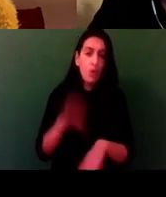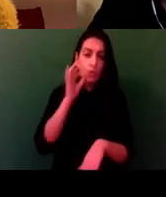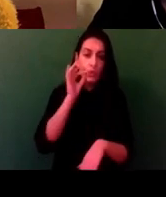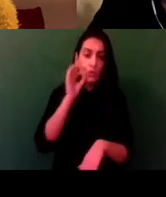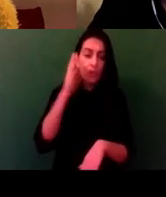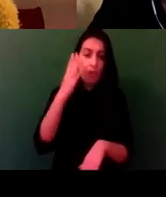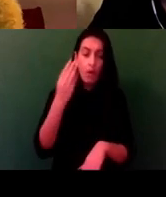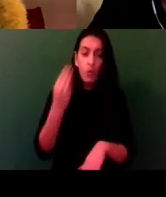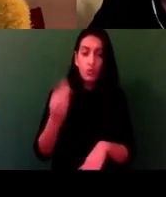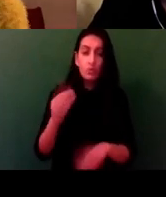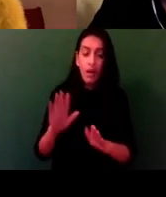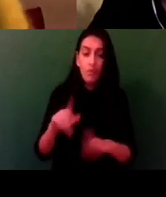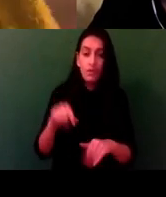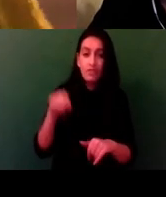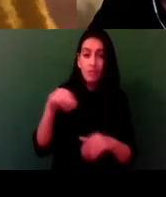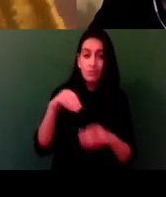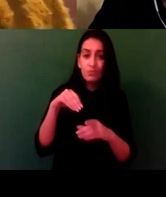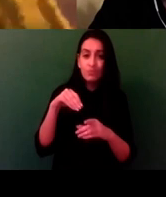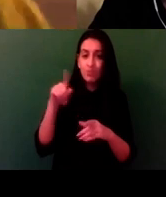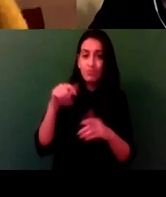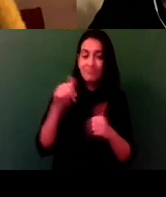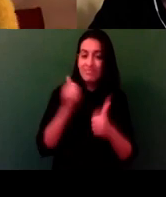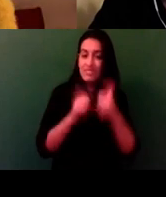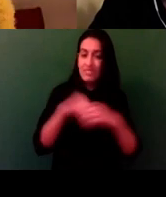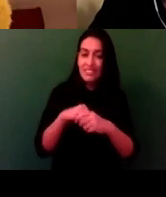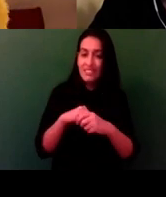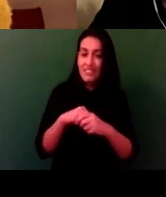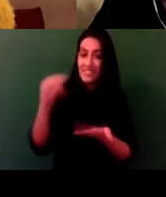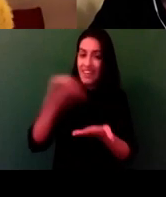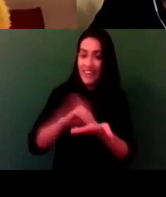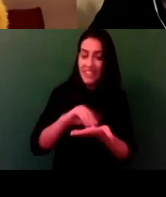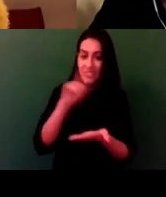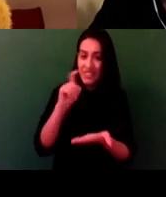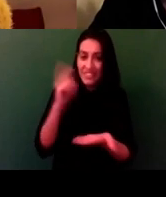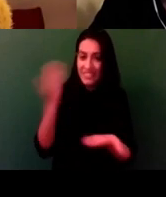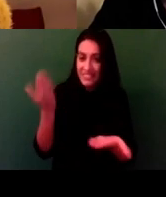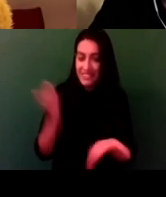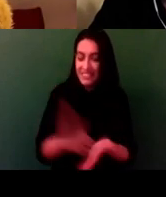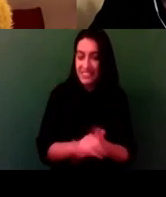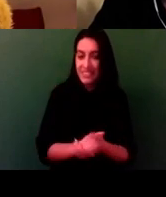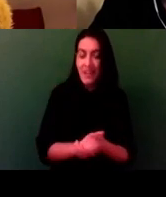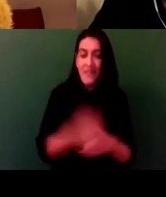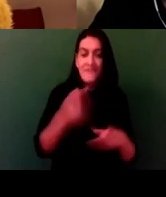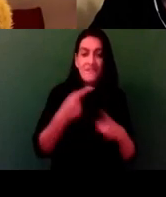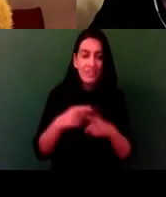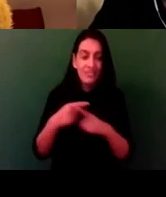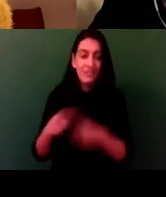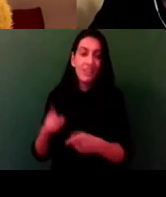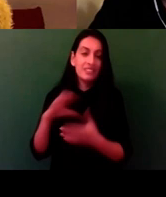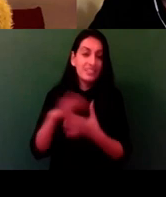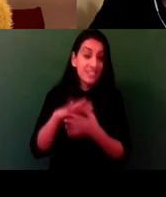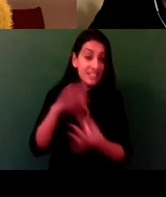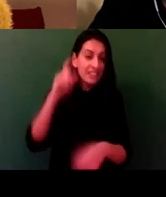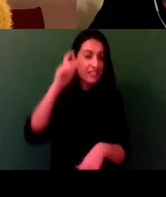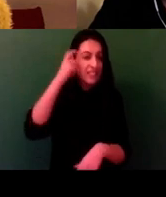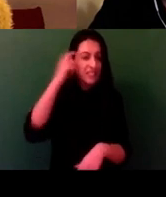nasıl yansıtacaksınız? Gene yarışma mimarlarından fazla şey sancının belki birkaç tane farklı kişiden fikir aldıkları bir süreç içerisinde